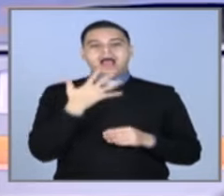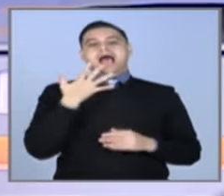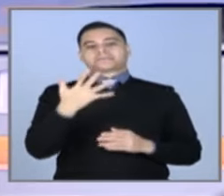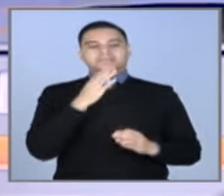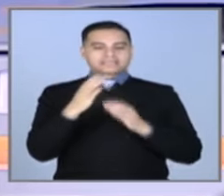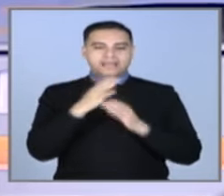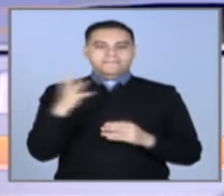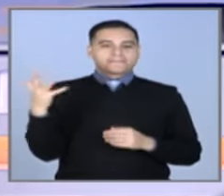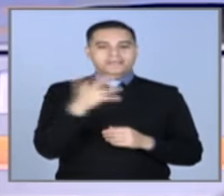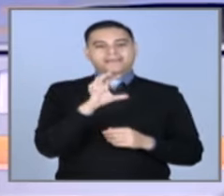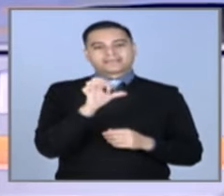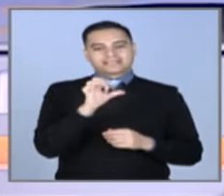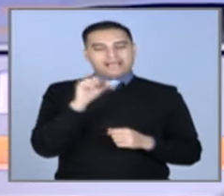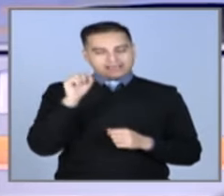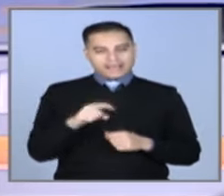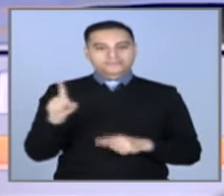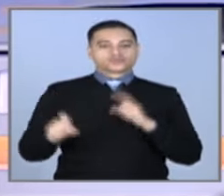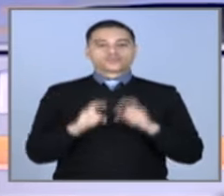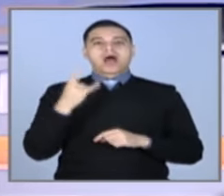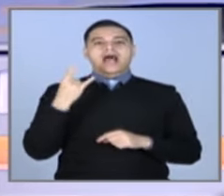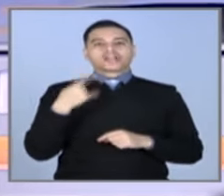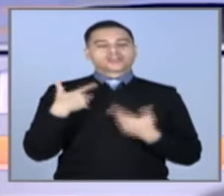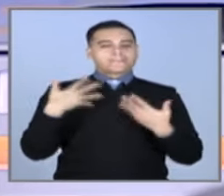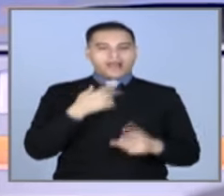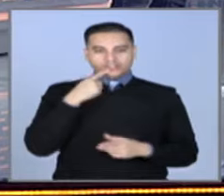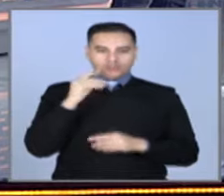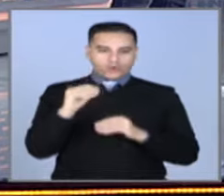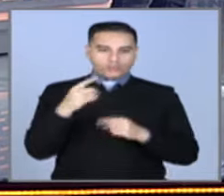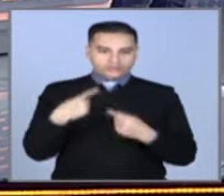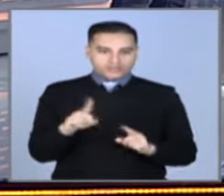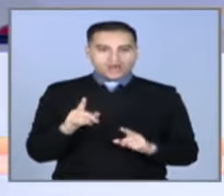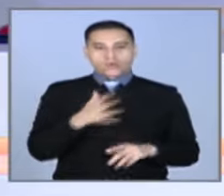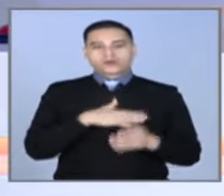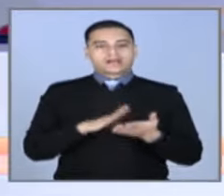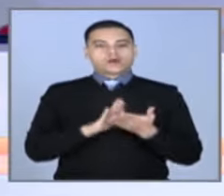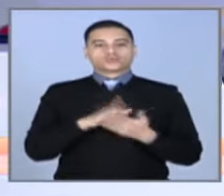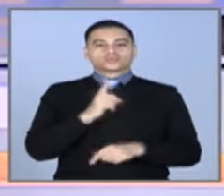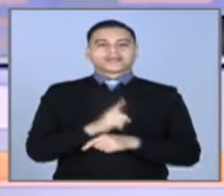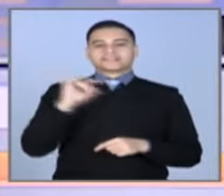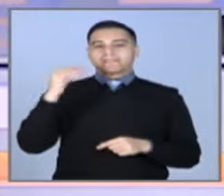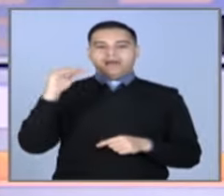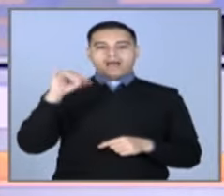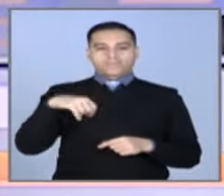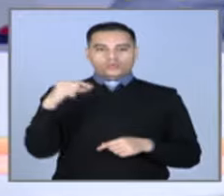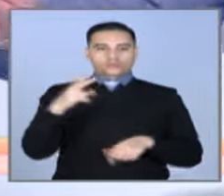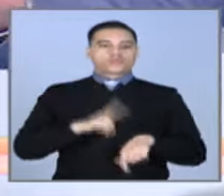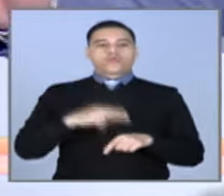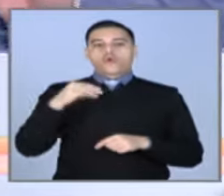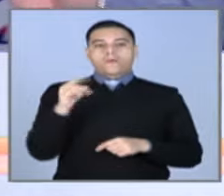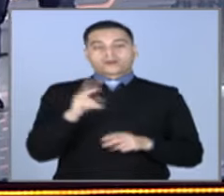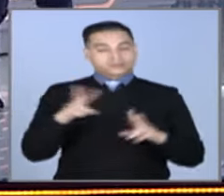إجابات من 9. سؤال العاشر ما لحقتش أقوله. مش. كلنا نحيي أستاذ محمود وعمر. عمر وأستاذ